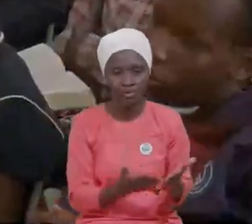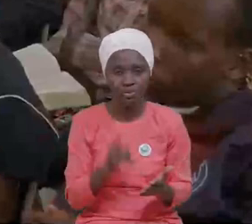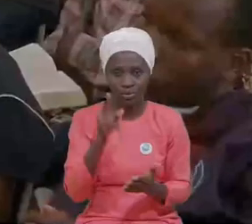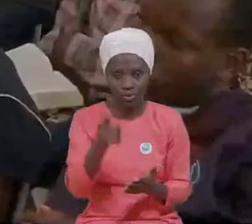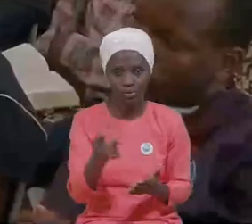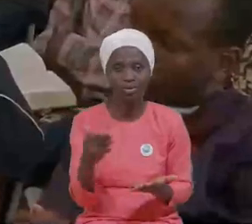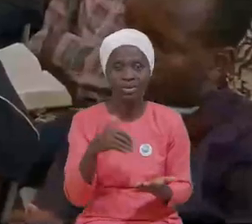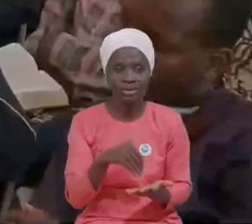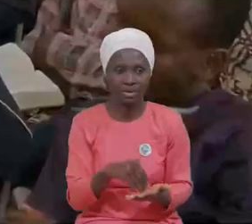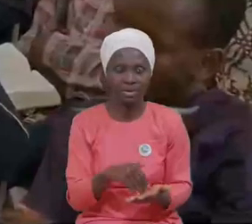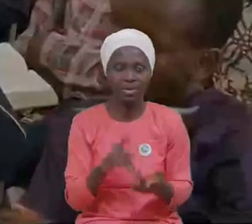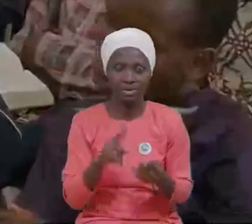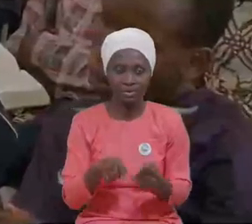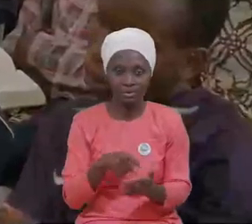point.